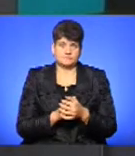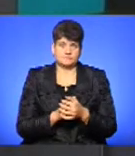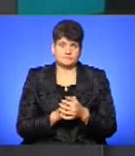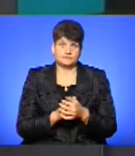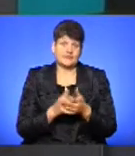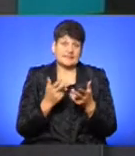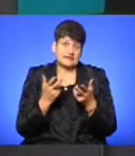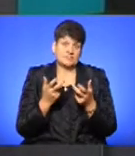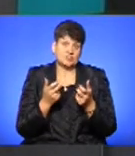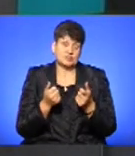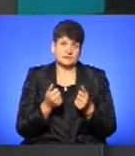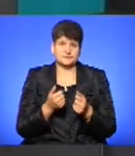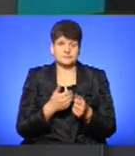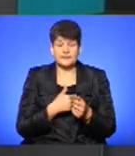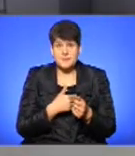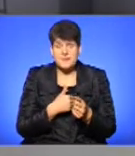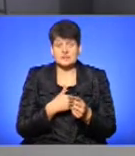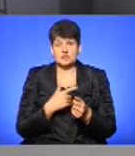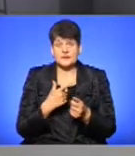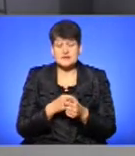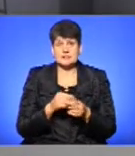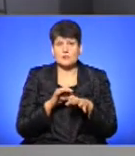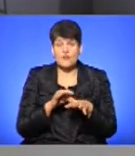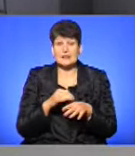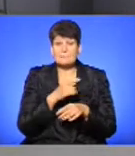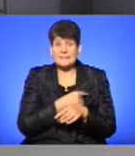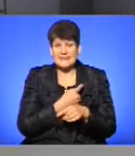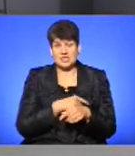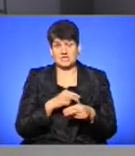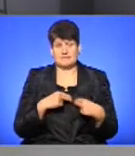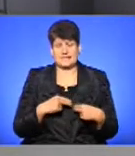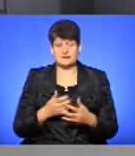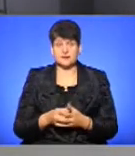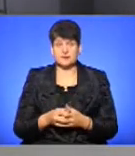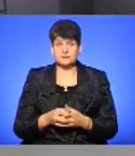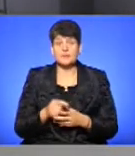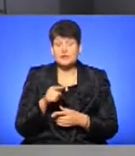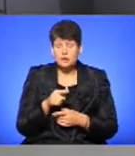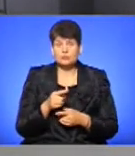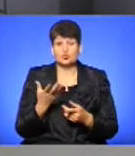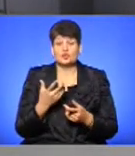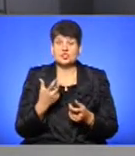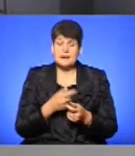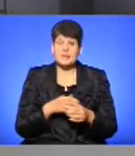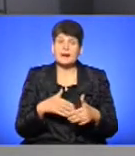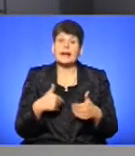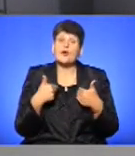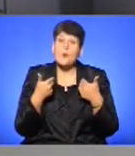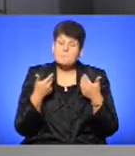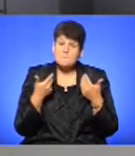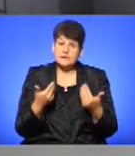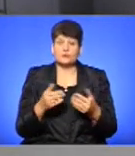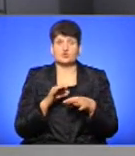Звичайно, бажано, щоб вакцинацію проводили медичні працівники, тому, відповідно, щеплення ми рекомендуємо, що все ж таки